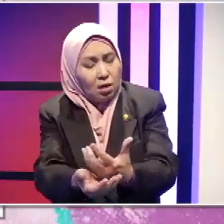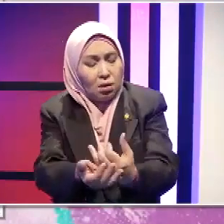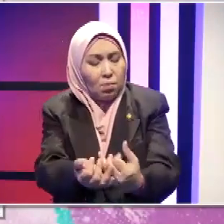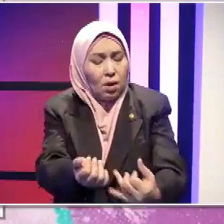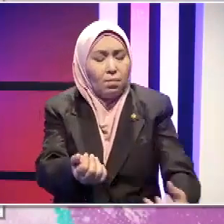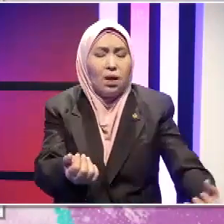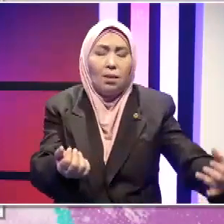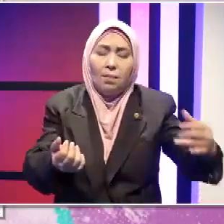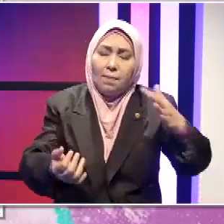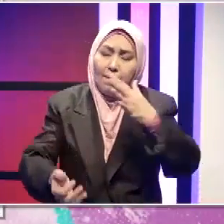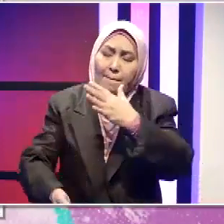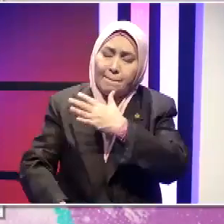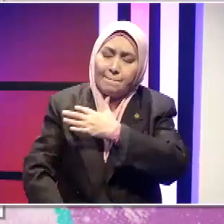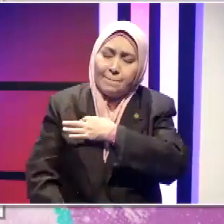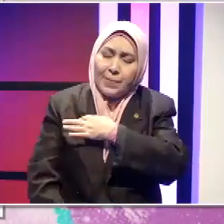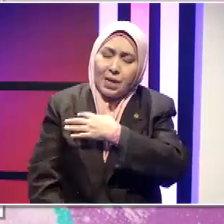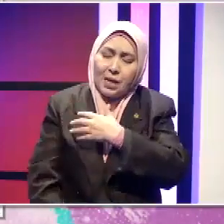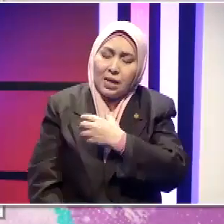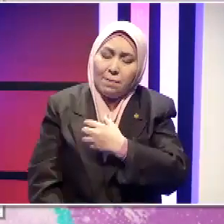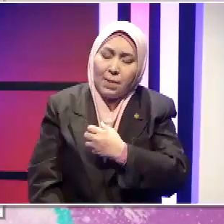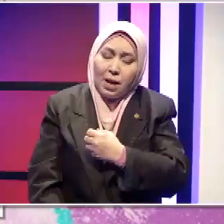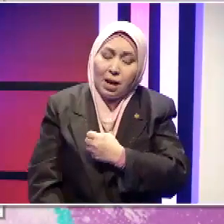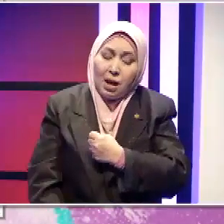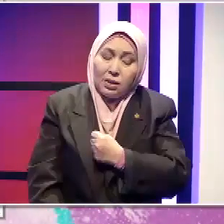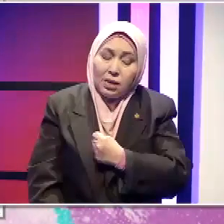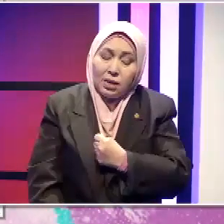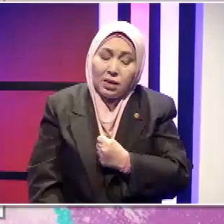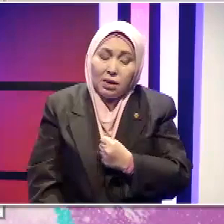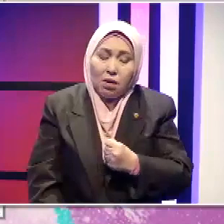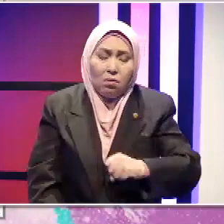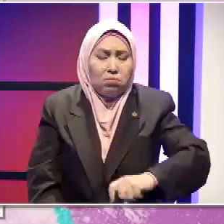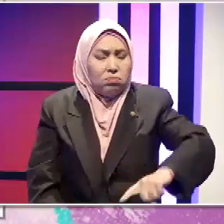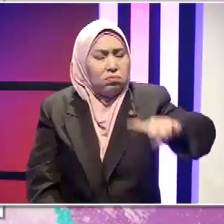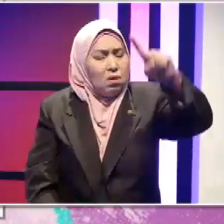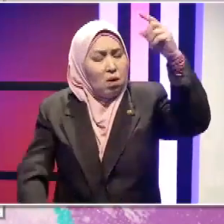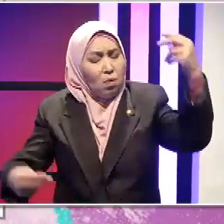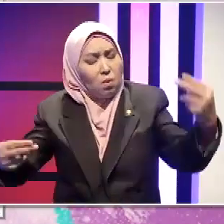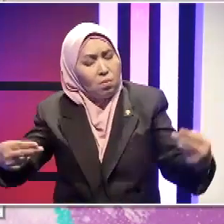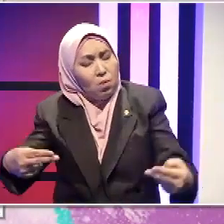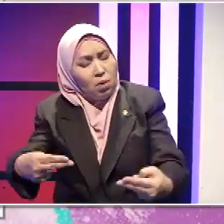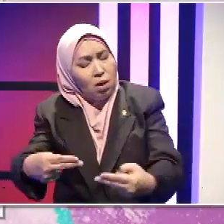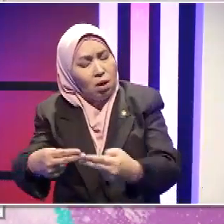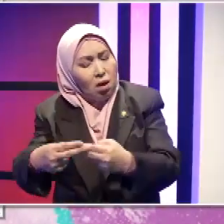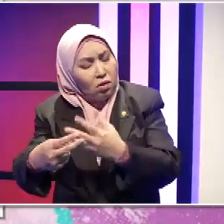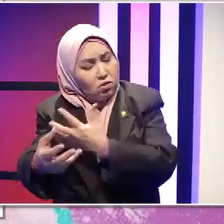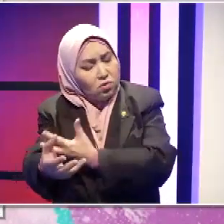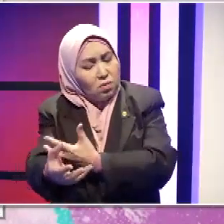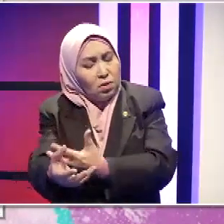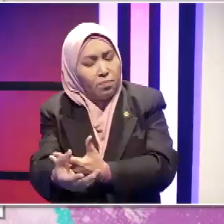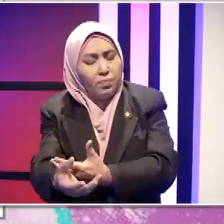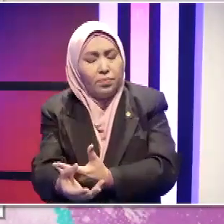atuh Why Iman In Aankhon adzim